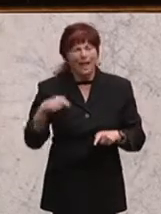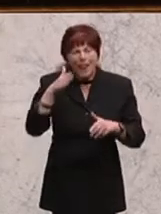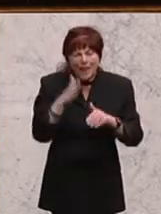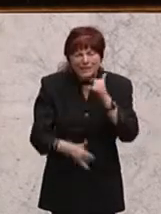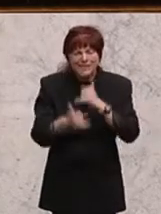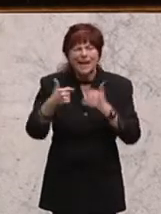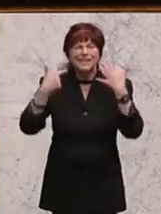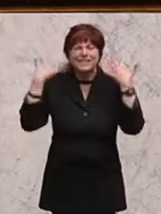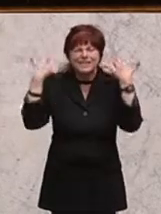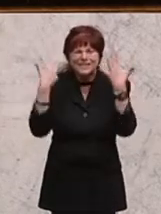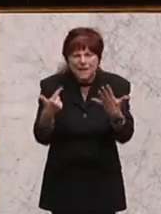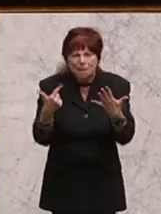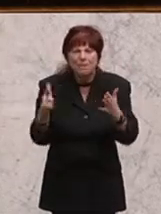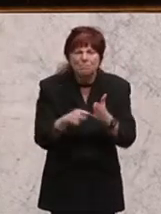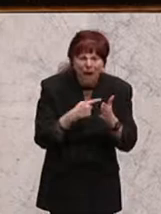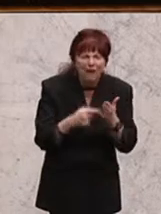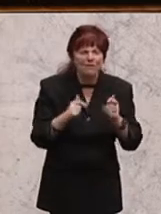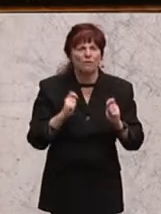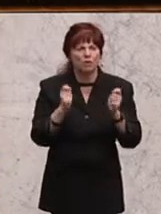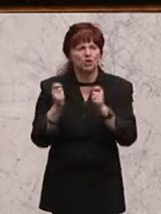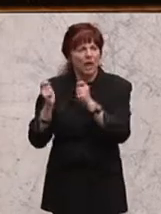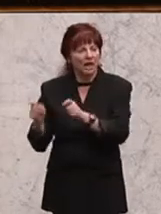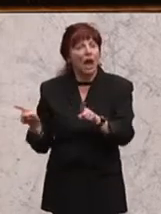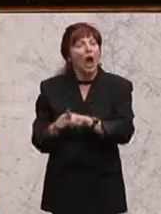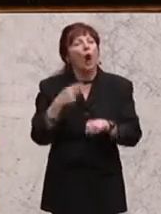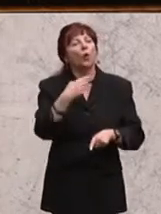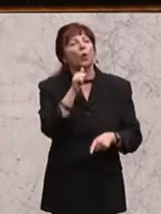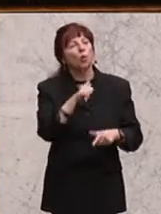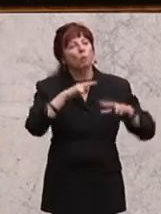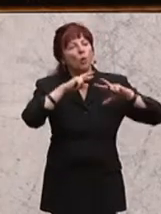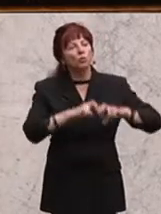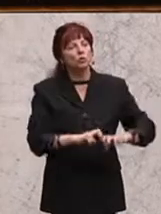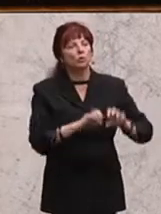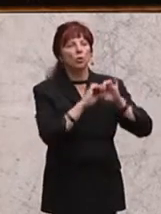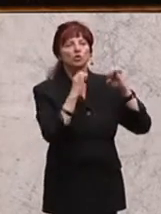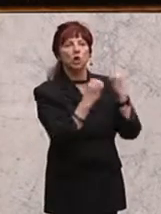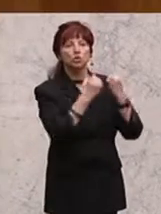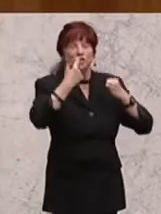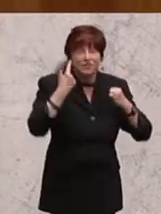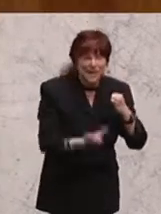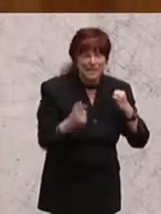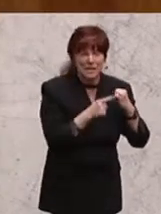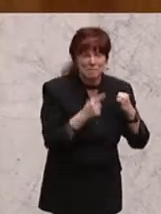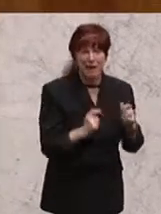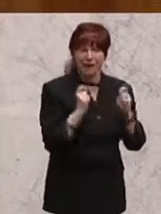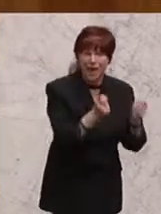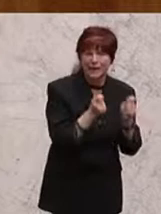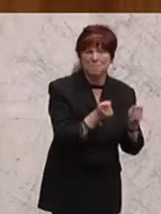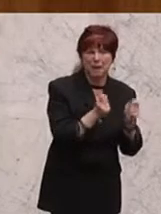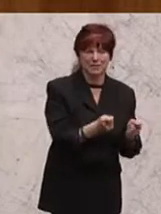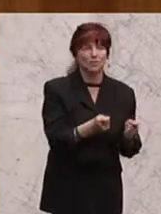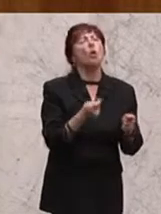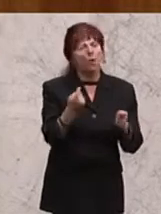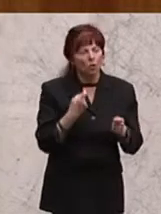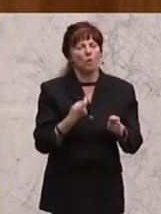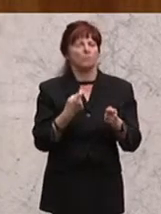Wir haben auch den Hypo-Untersuchungsausschuss über 20-mal eingebracht. Schlussendlich ist er gekommen. Wir werden auch